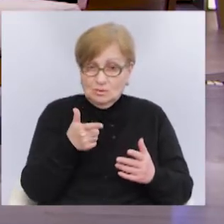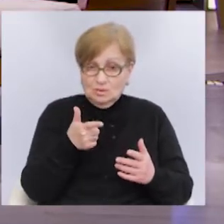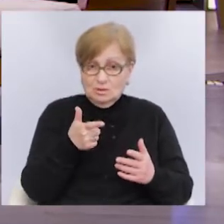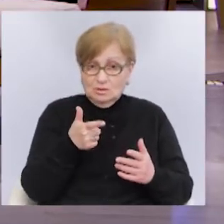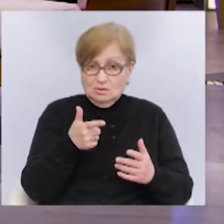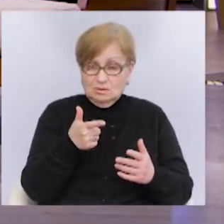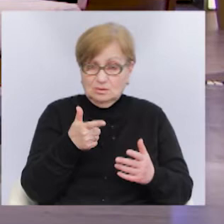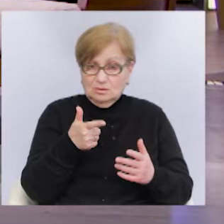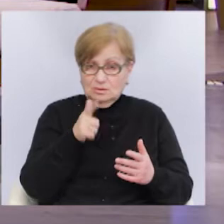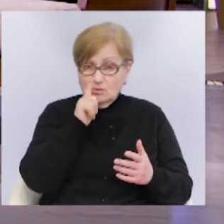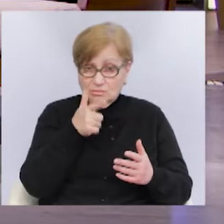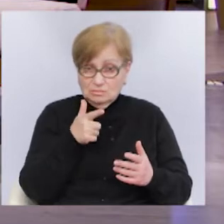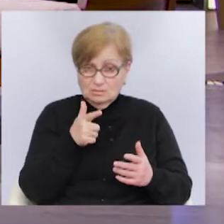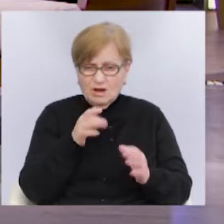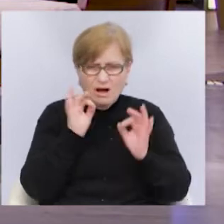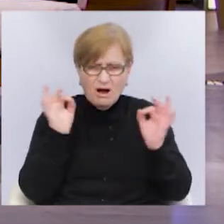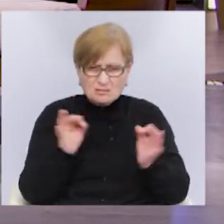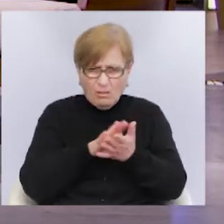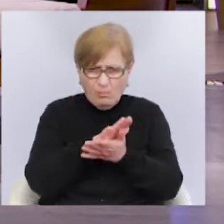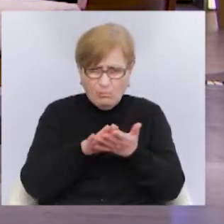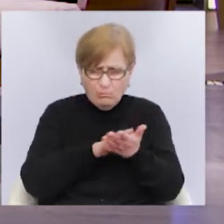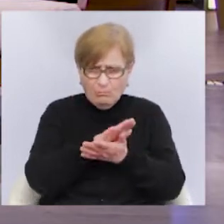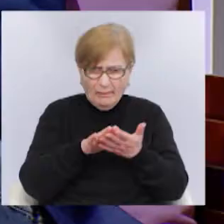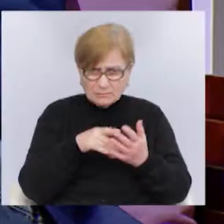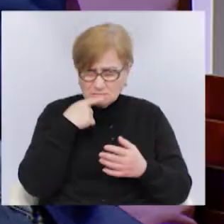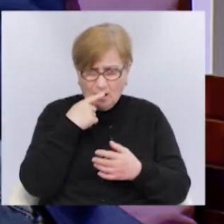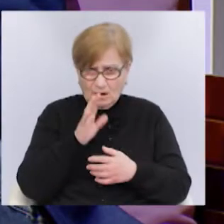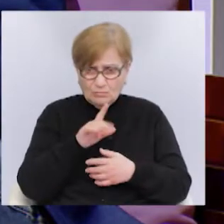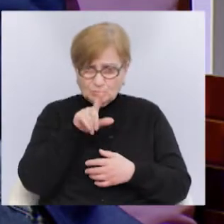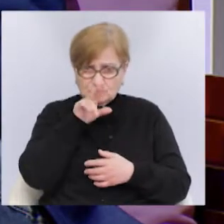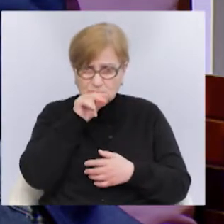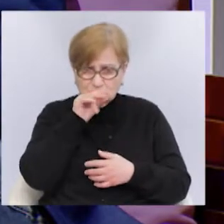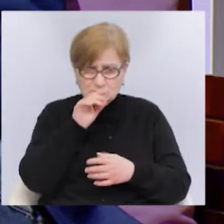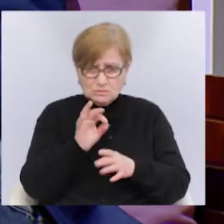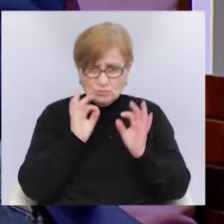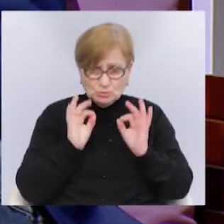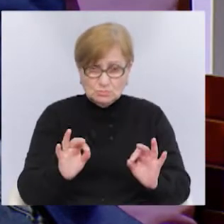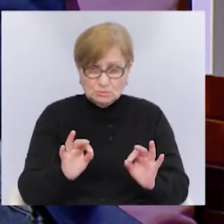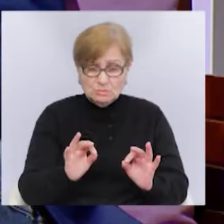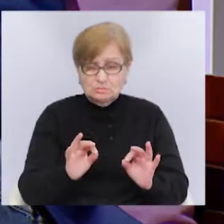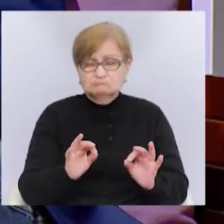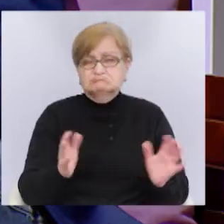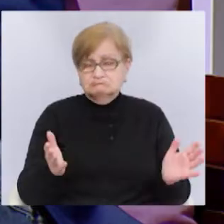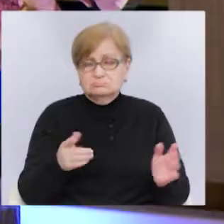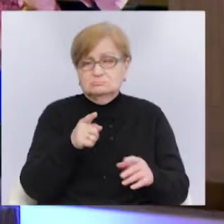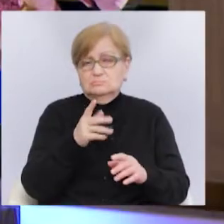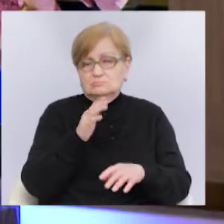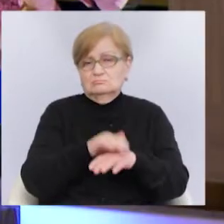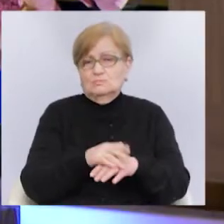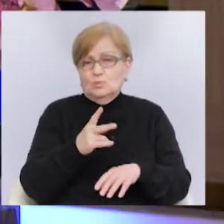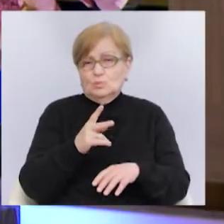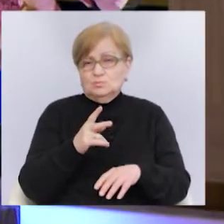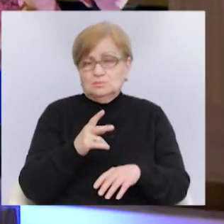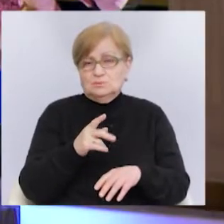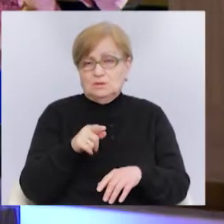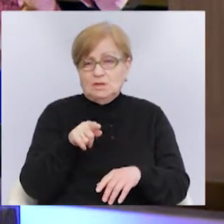ასაკისთვის არაფერს არ ამბობს, ეს უკვე არის ნიშანი იმის, რომ სპეციალისტს მიმართო, მაგრამ აი ეს